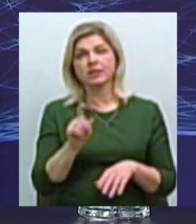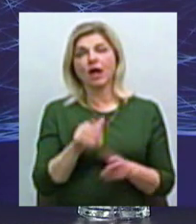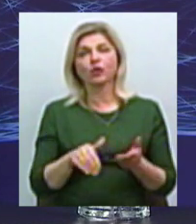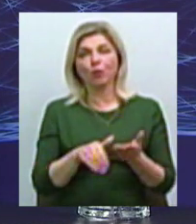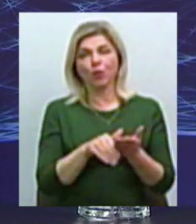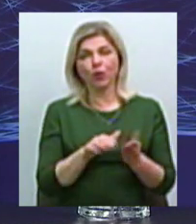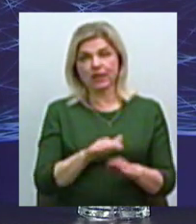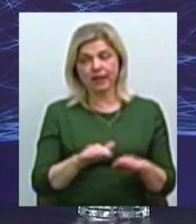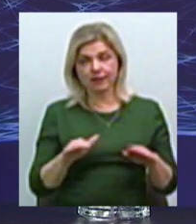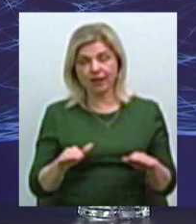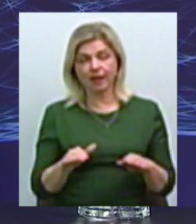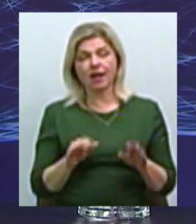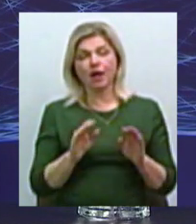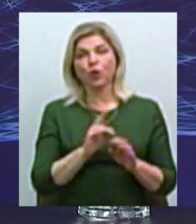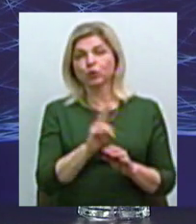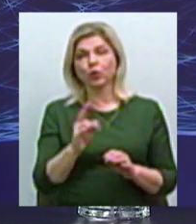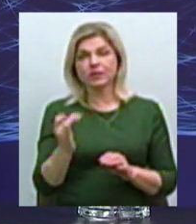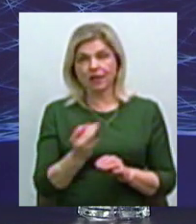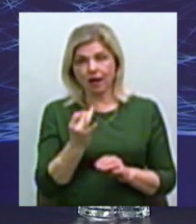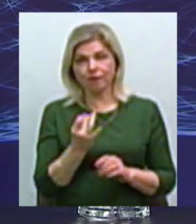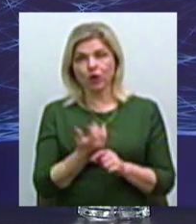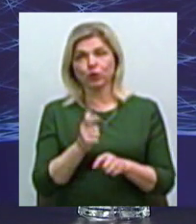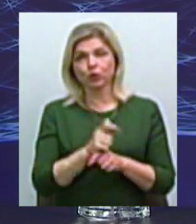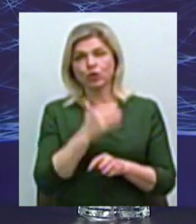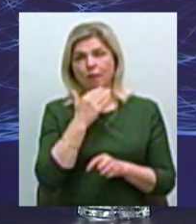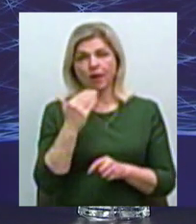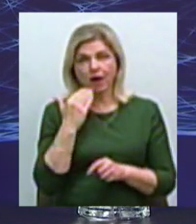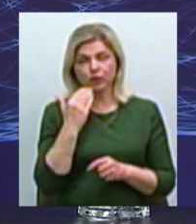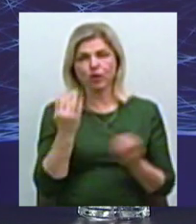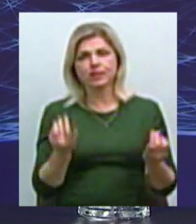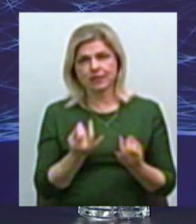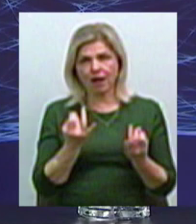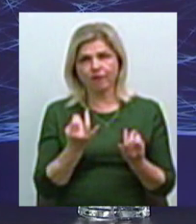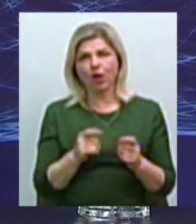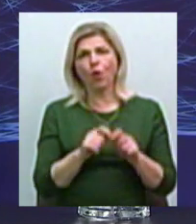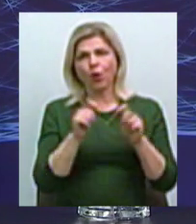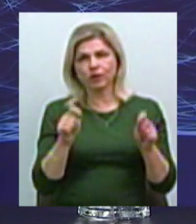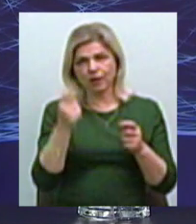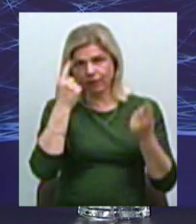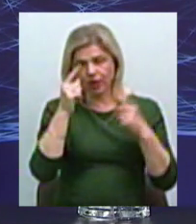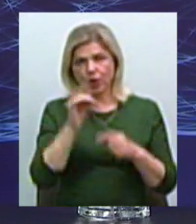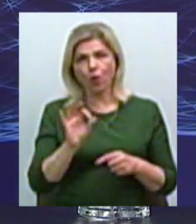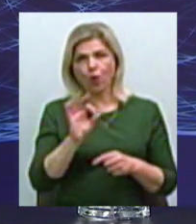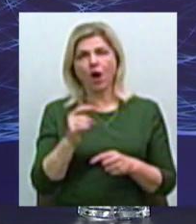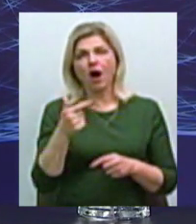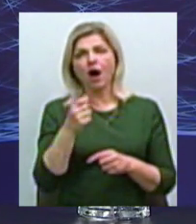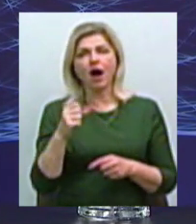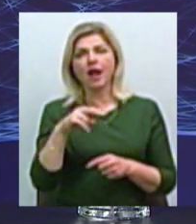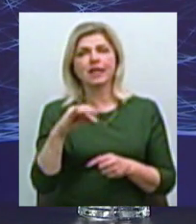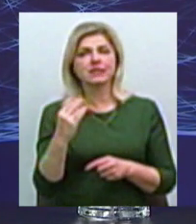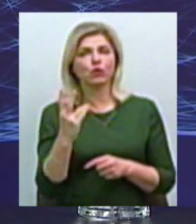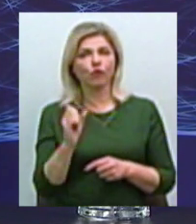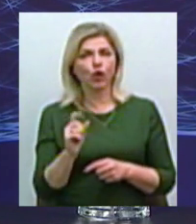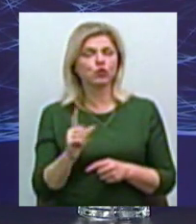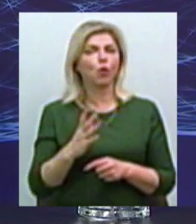допомогою дітей якраз їх зацікавило, оскільки дуже багато і цікавинок вони повідкривали про Галицинівську ТГ, що там було раніше,